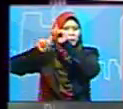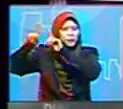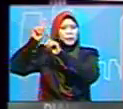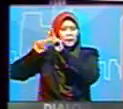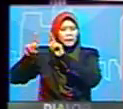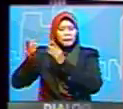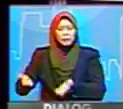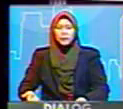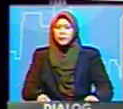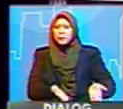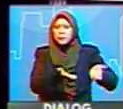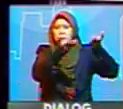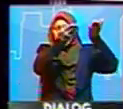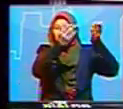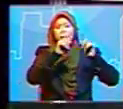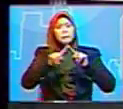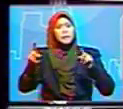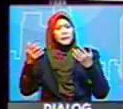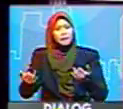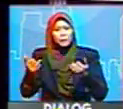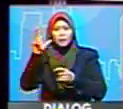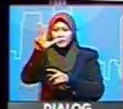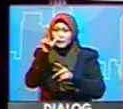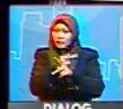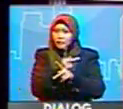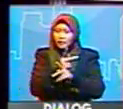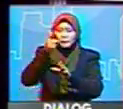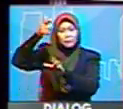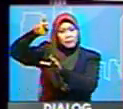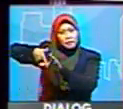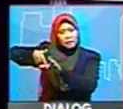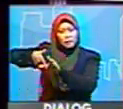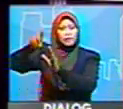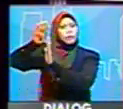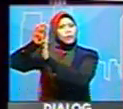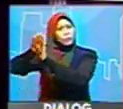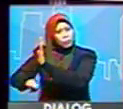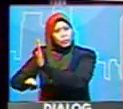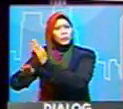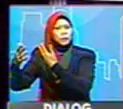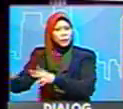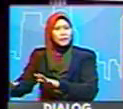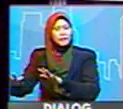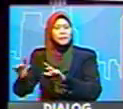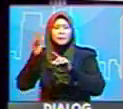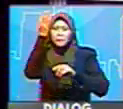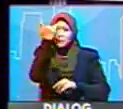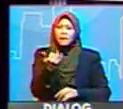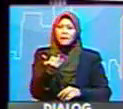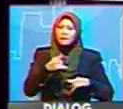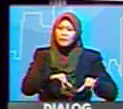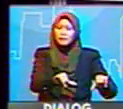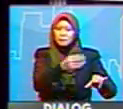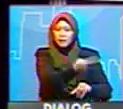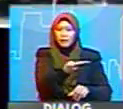harga tetapi sekarang tiga kali ya minyak telah pun turun tapi kenapa mereka masih